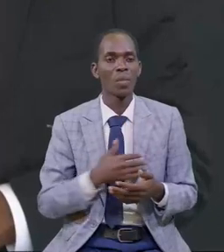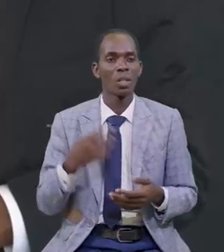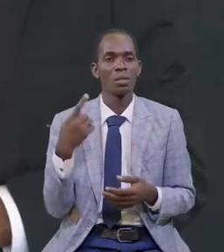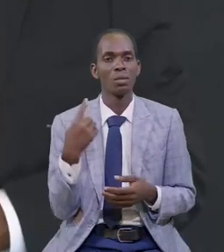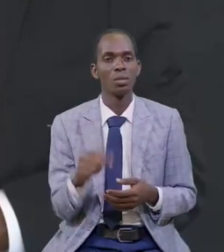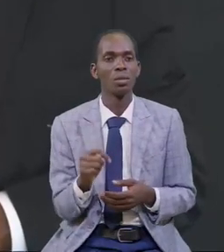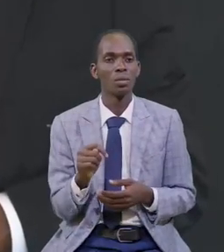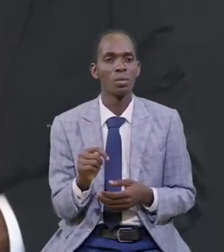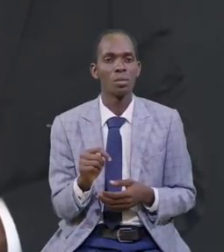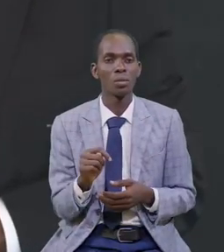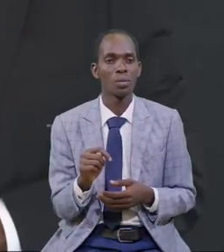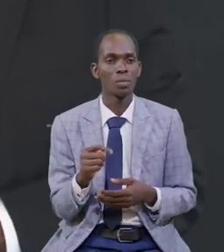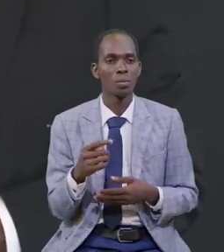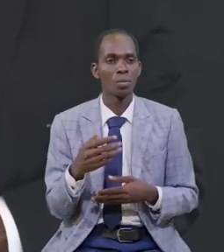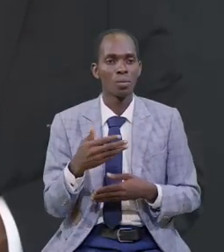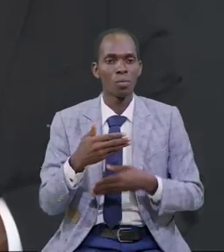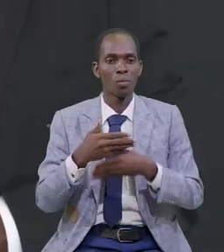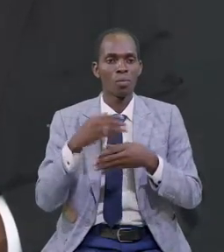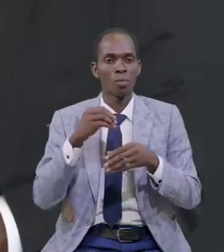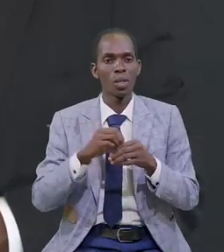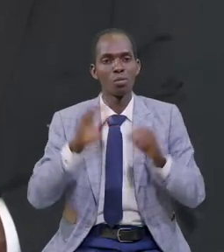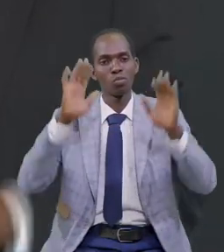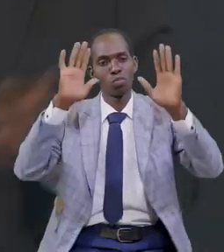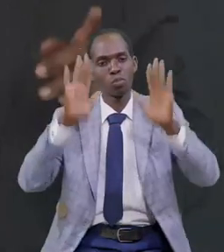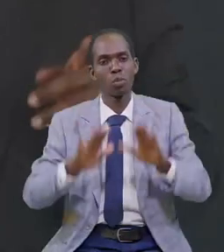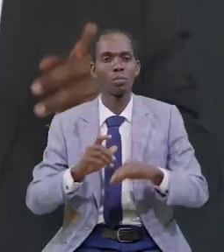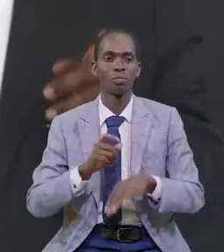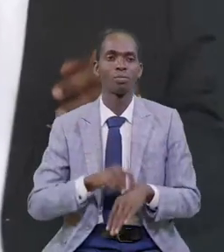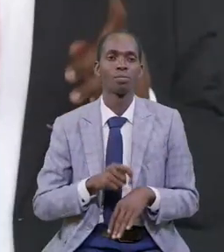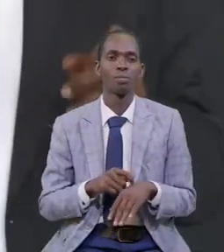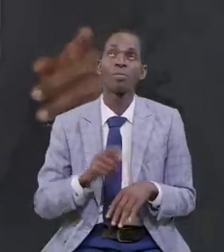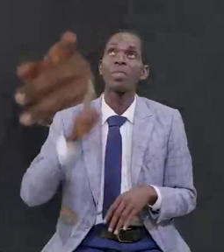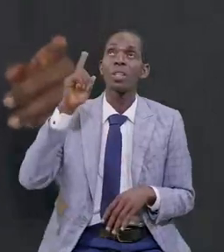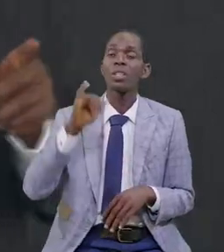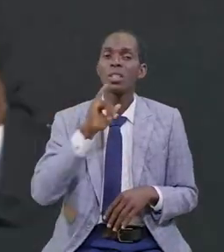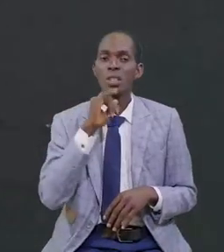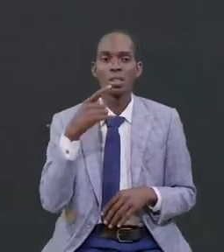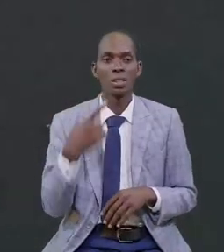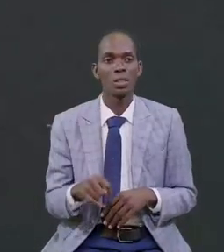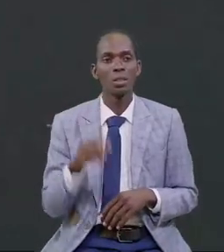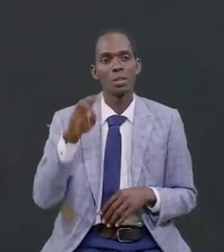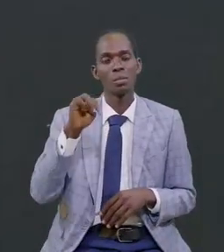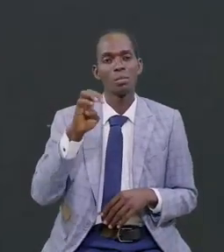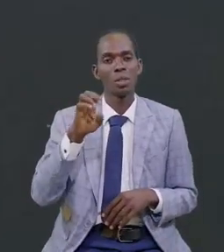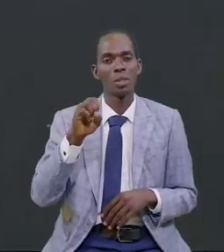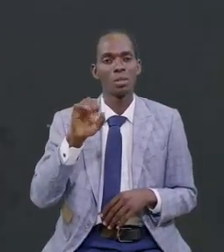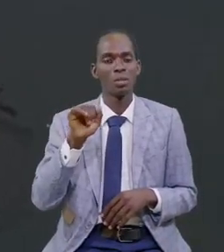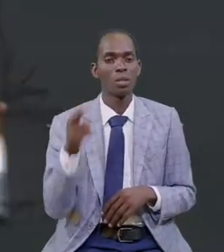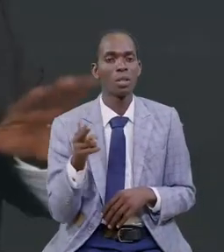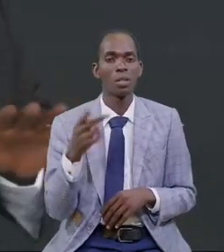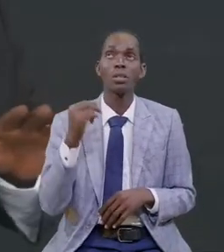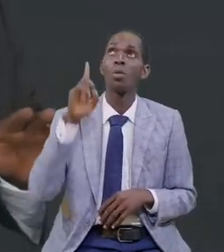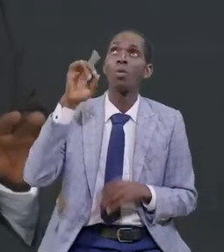temps fâchux il est le Messie il est celui qui est venu